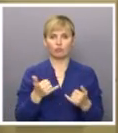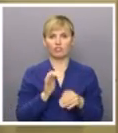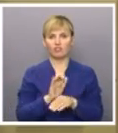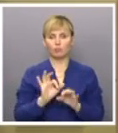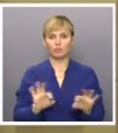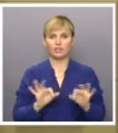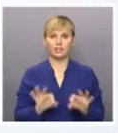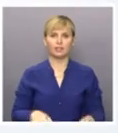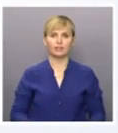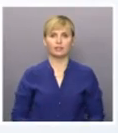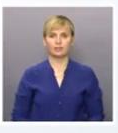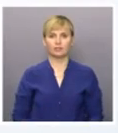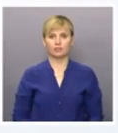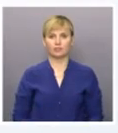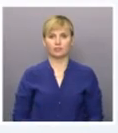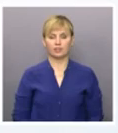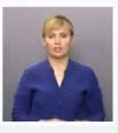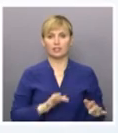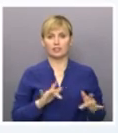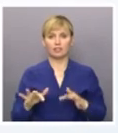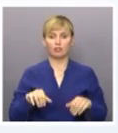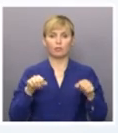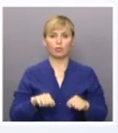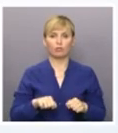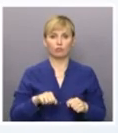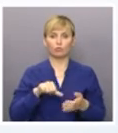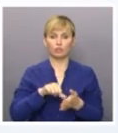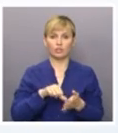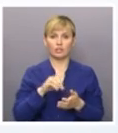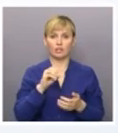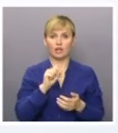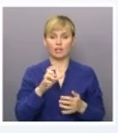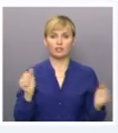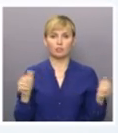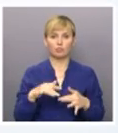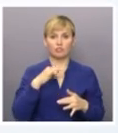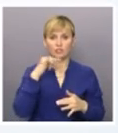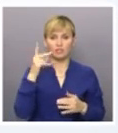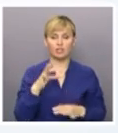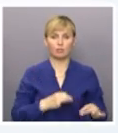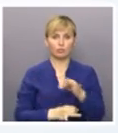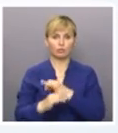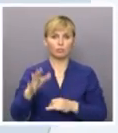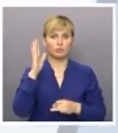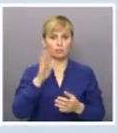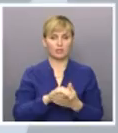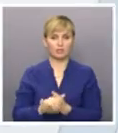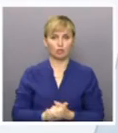выпуске. Главы стран-участниц ЕАЭС соберутся в Астане для обсуждения дальнейших перспектив Союза.